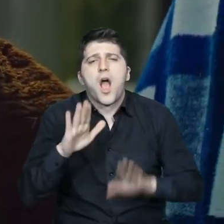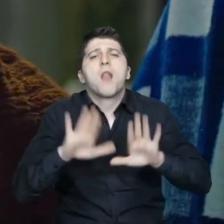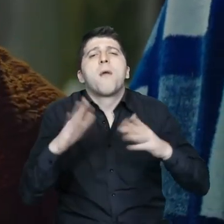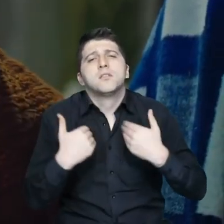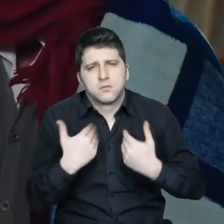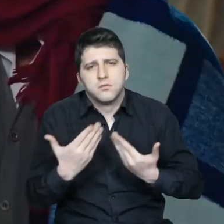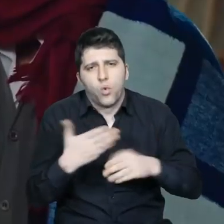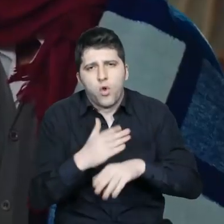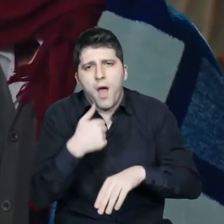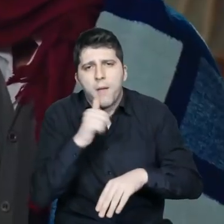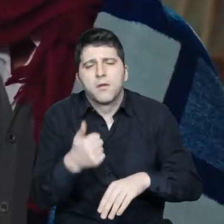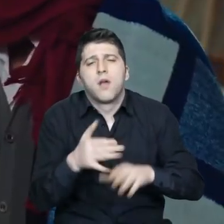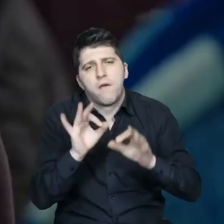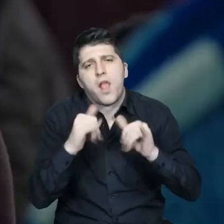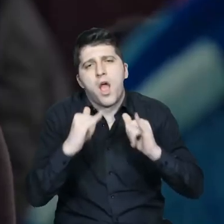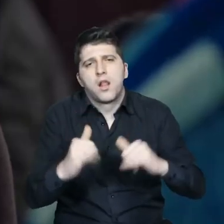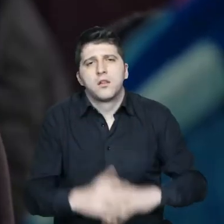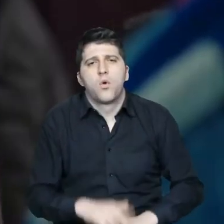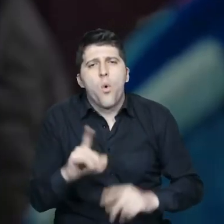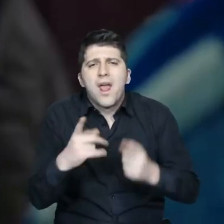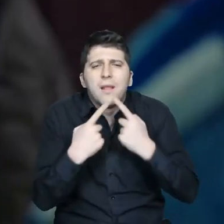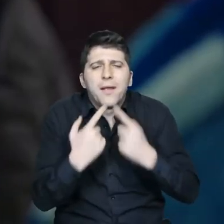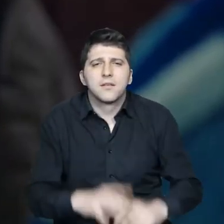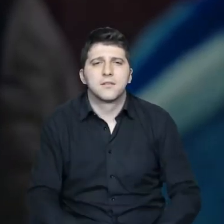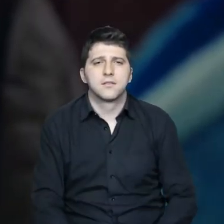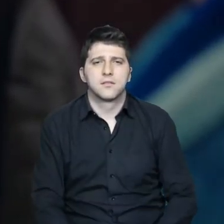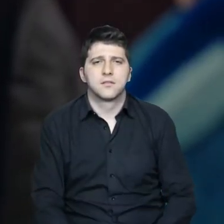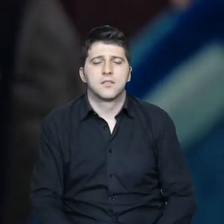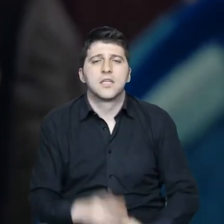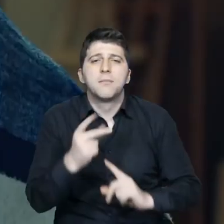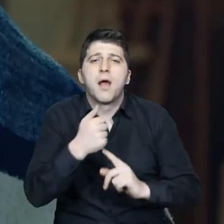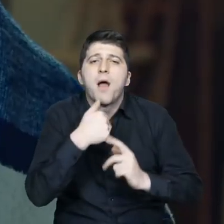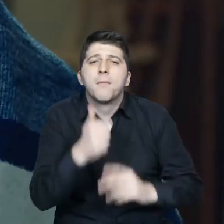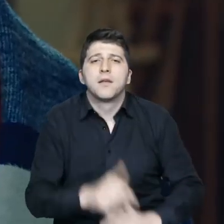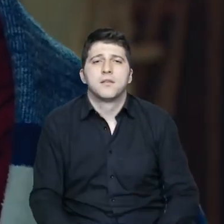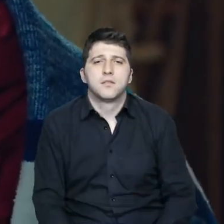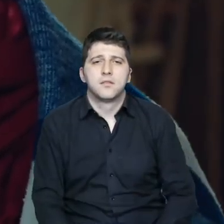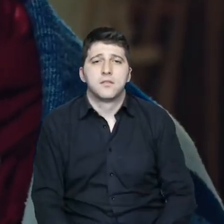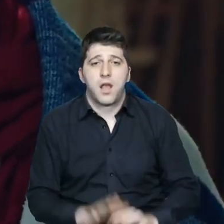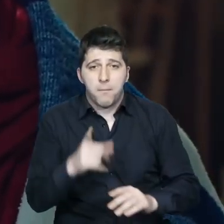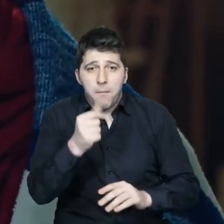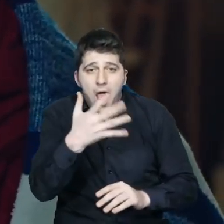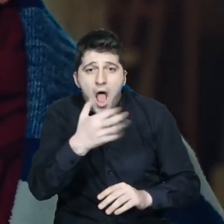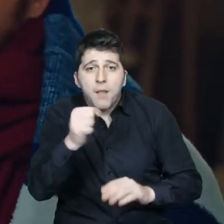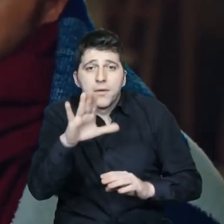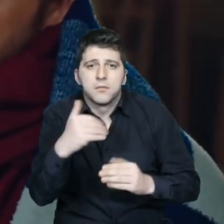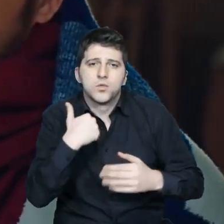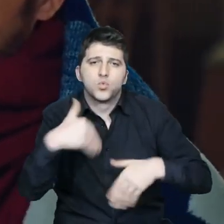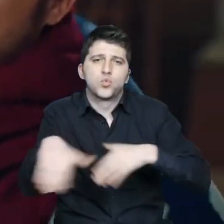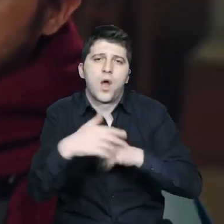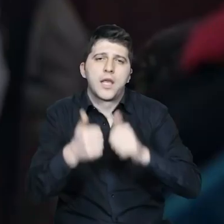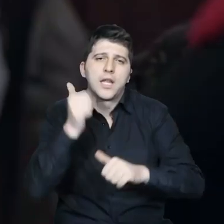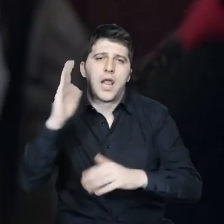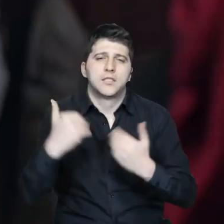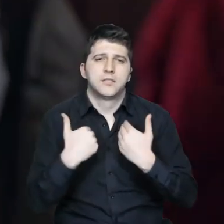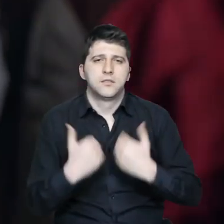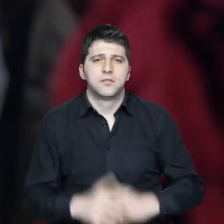kalmayız. Değil mi abi? Aynen. O ne demek? İbrahim abi. Eğer bu parayı almazsan biz sokaklara geri